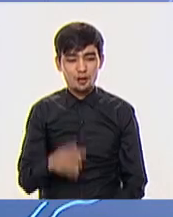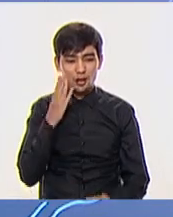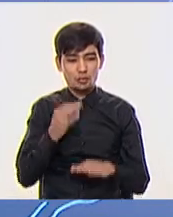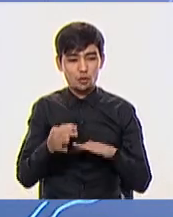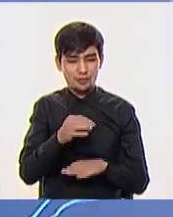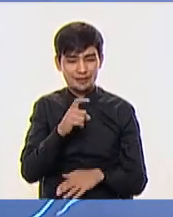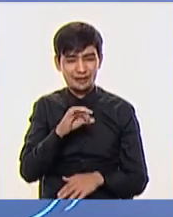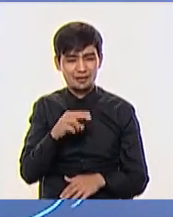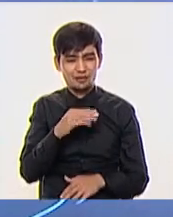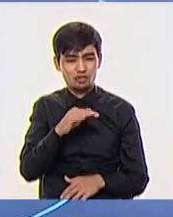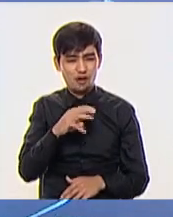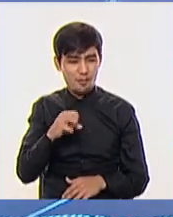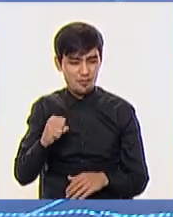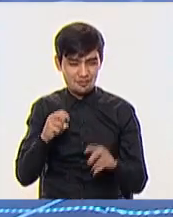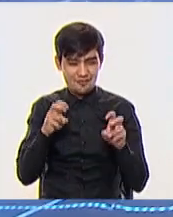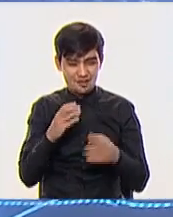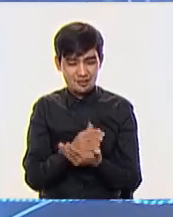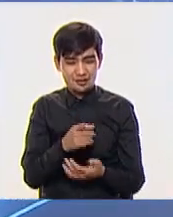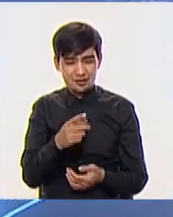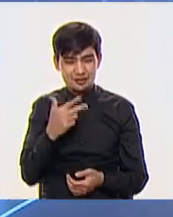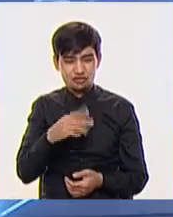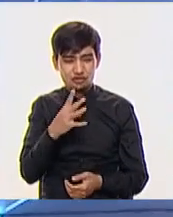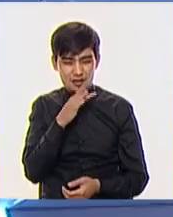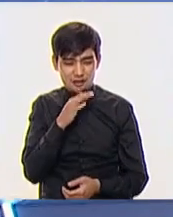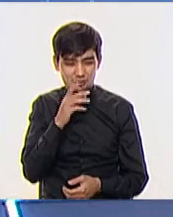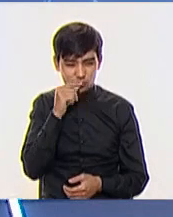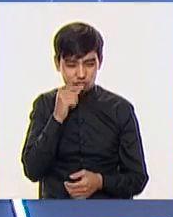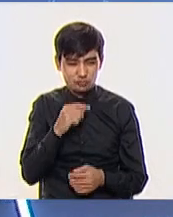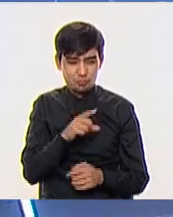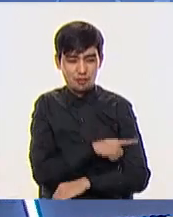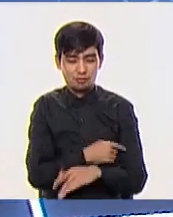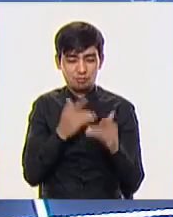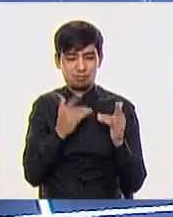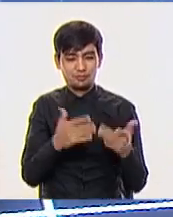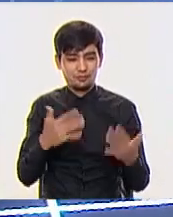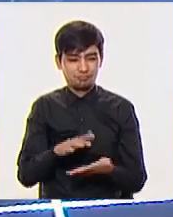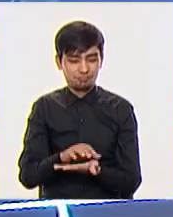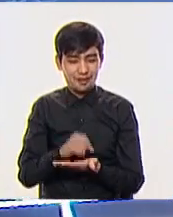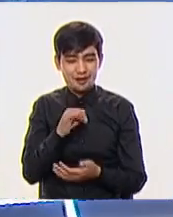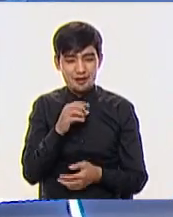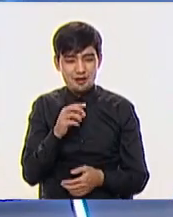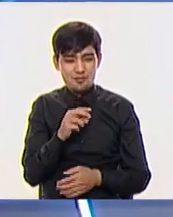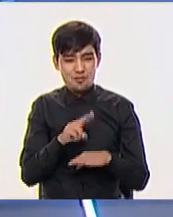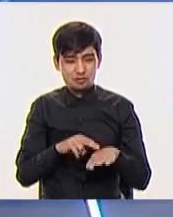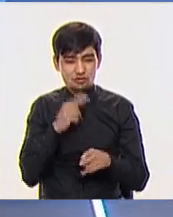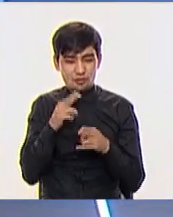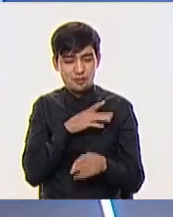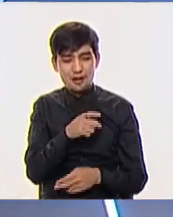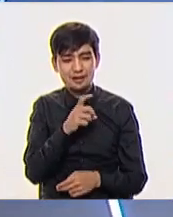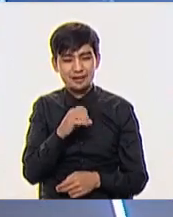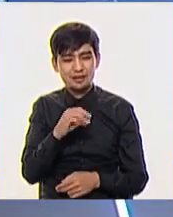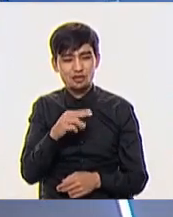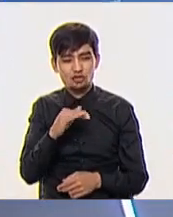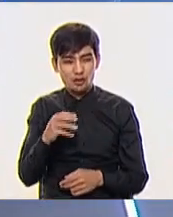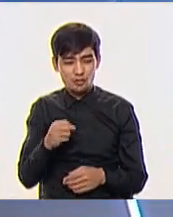Алматы облысында хиджама жасатқан 30 жастағы азамат ауруханадан бірақ шықты. Ыстығы көтеріліп, өзін жайсыз сезінген адам полицияға шағымданған. Ал хиджама жасаған